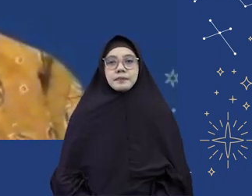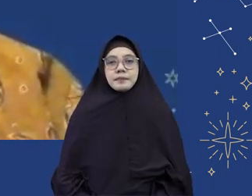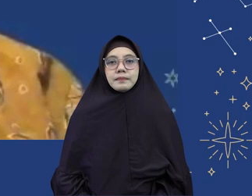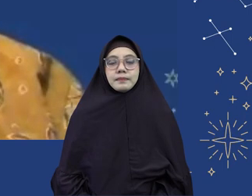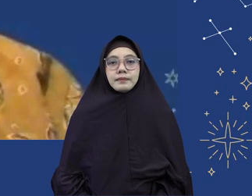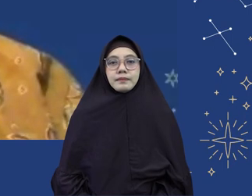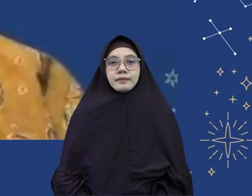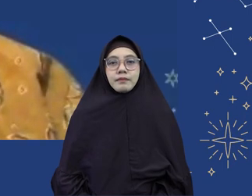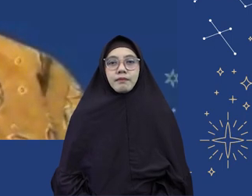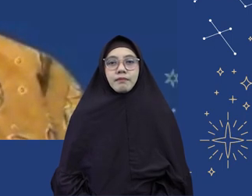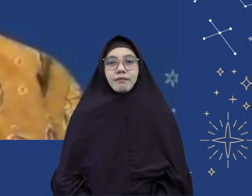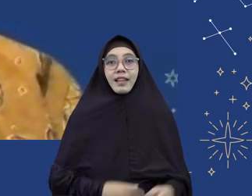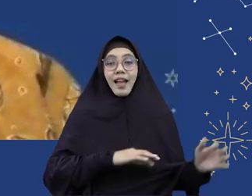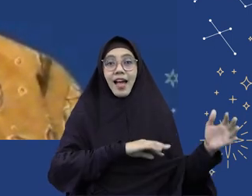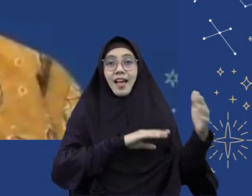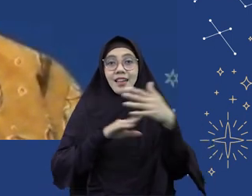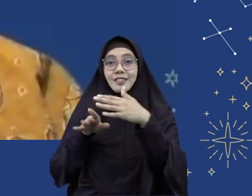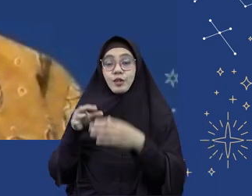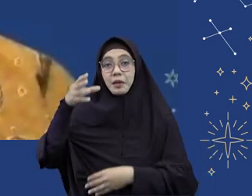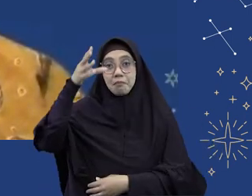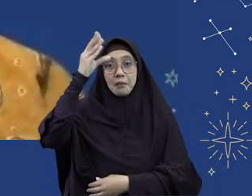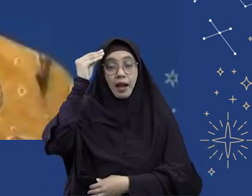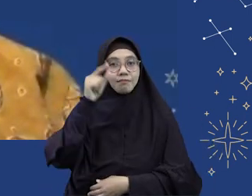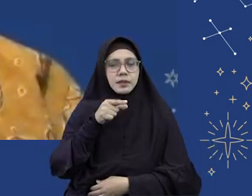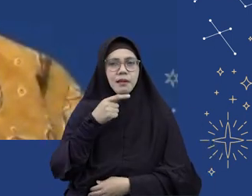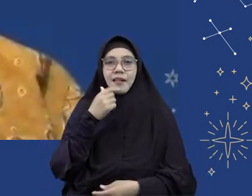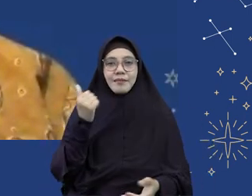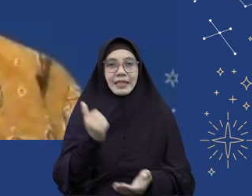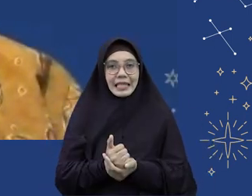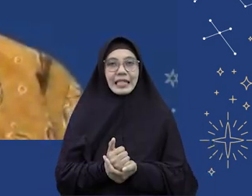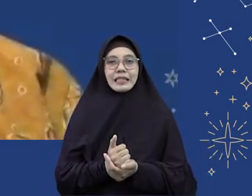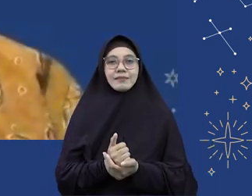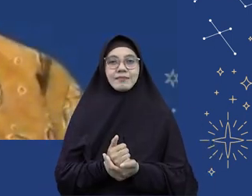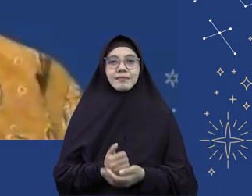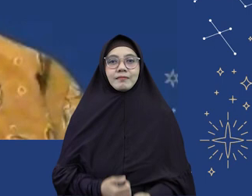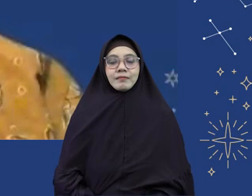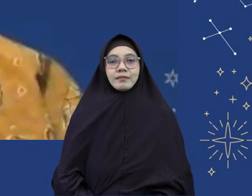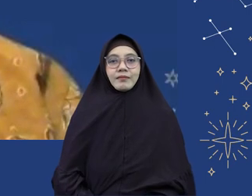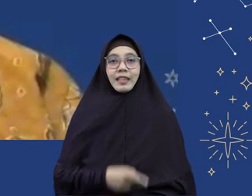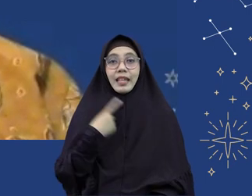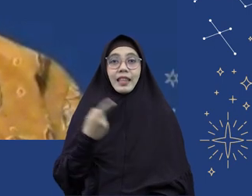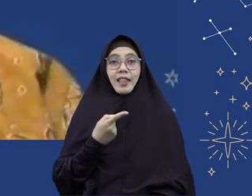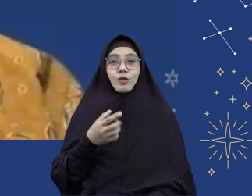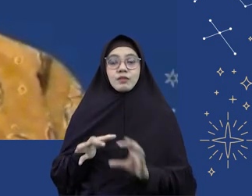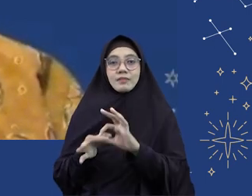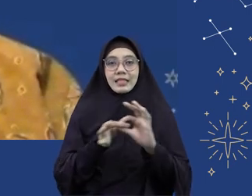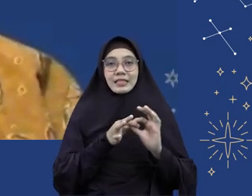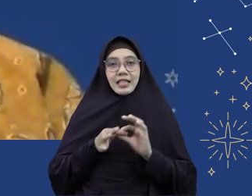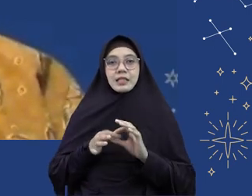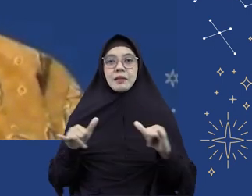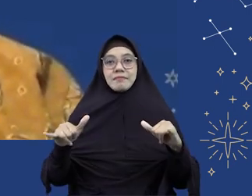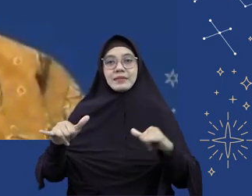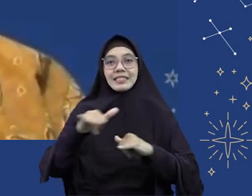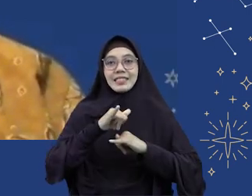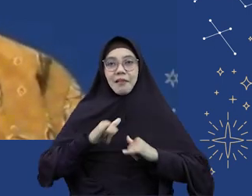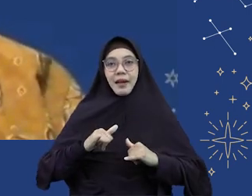penguasaan Astronomi adalah suatu hal yang sangat penting dan signifikan dan perlu kita raih bersama sehingga negara